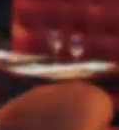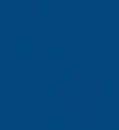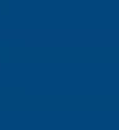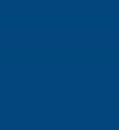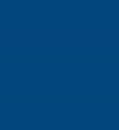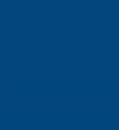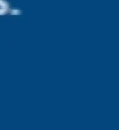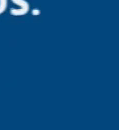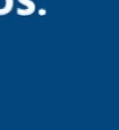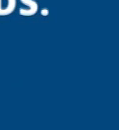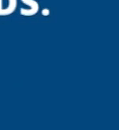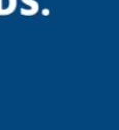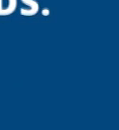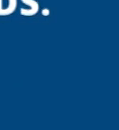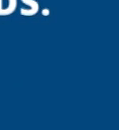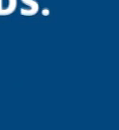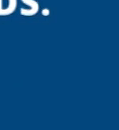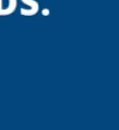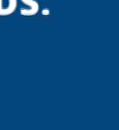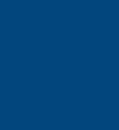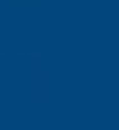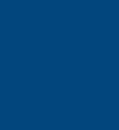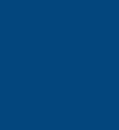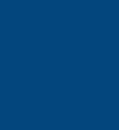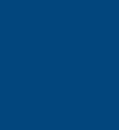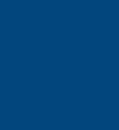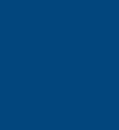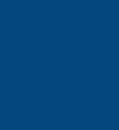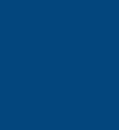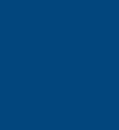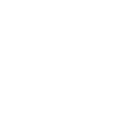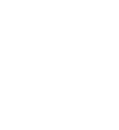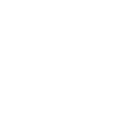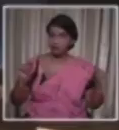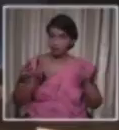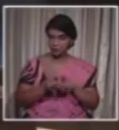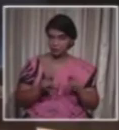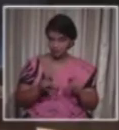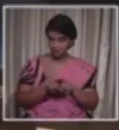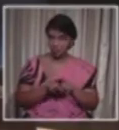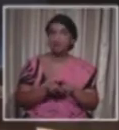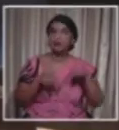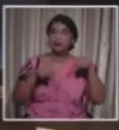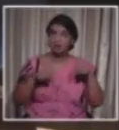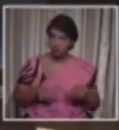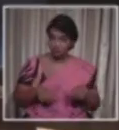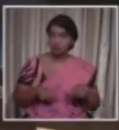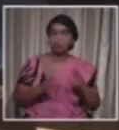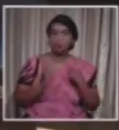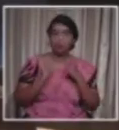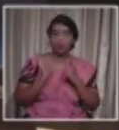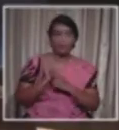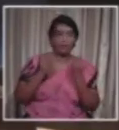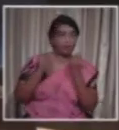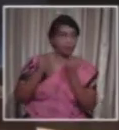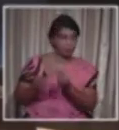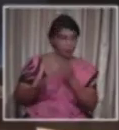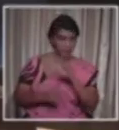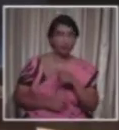Enjoy 1% merchant commission when you accept Lanka Pay cards. Contact these banks today. දැනට පුරප්පාඩු වී